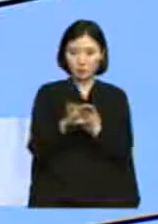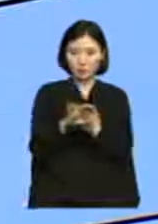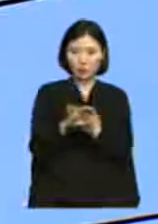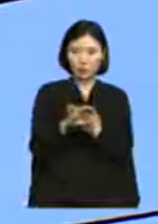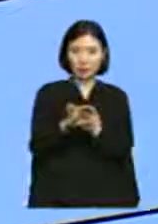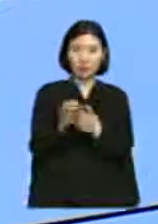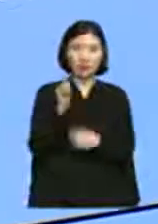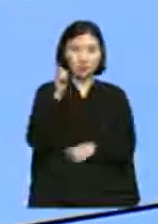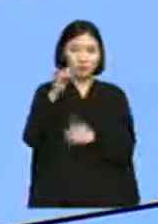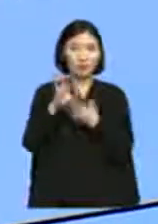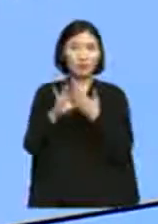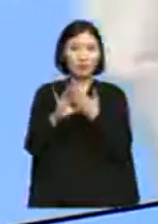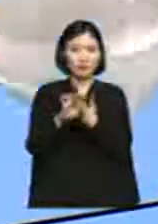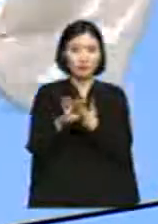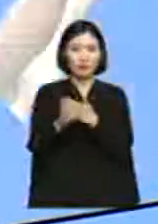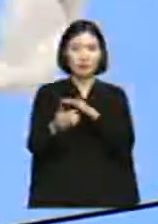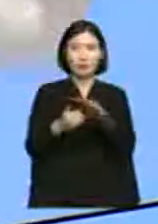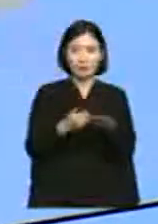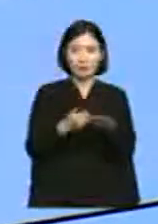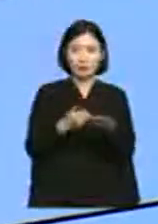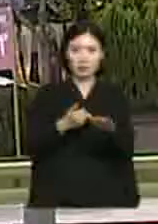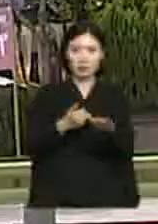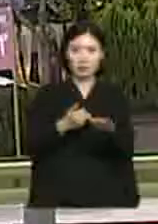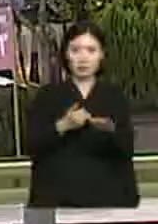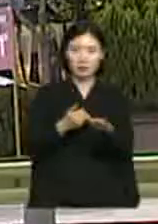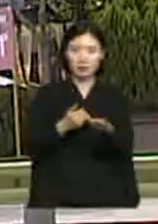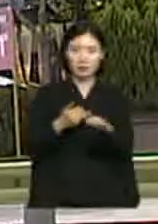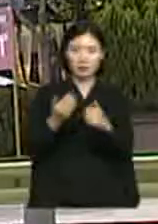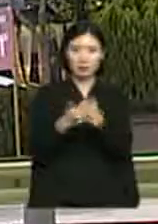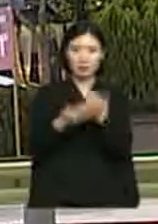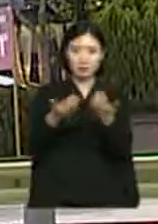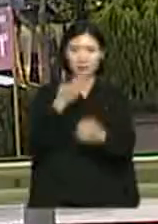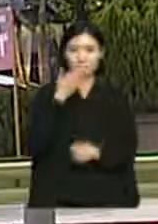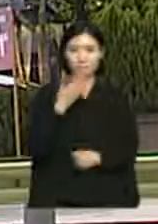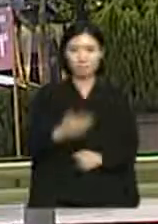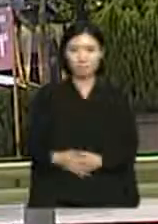플러스 센터 로 전화하면 사전에 이력서 클리닉을 받을 수 있습니다